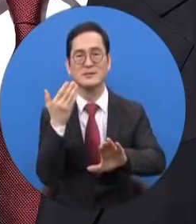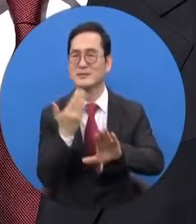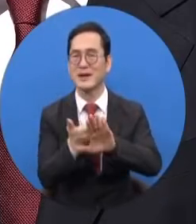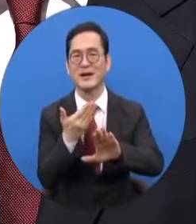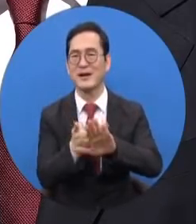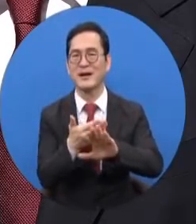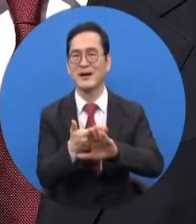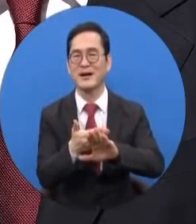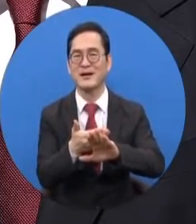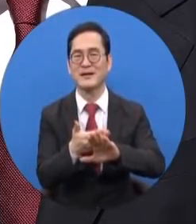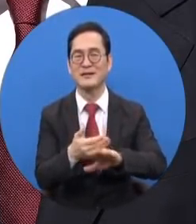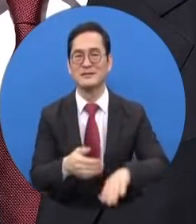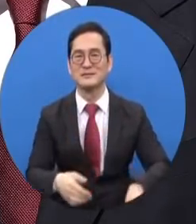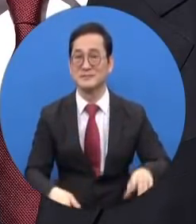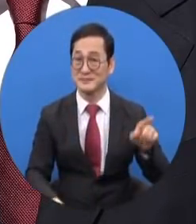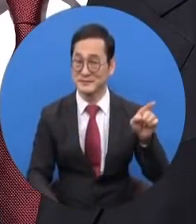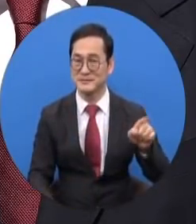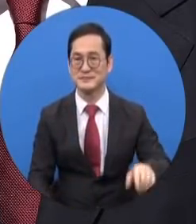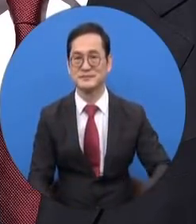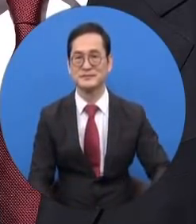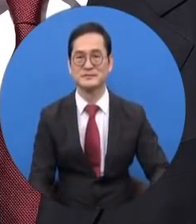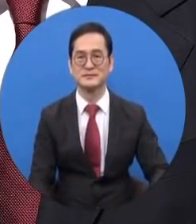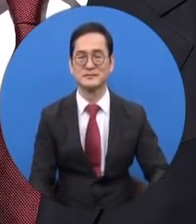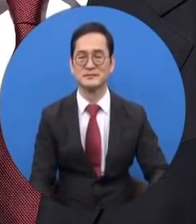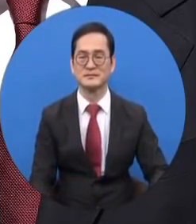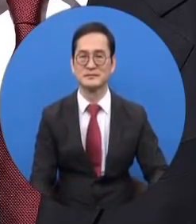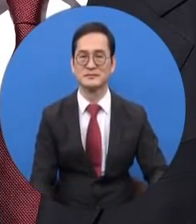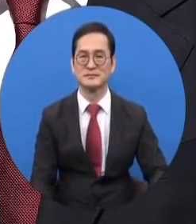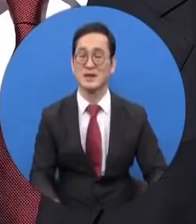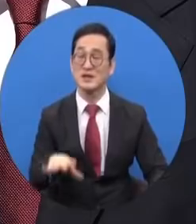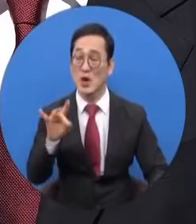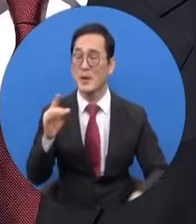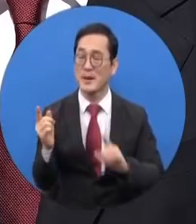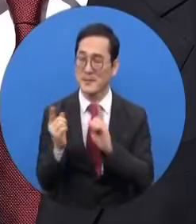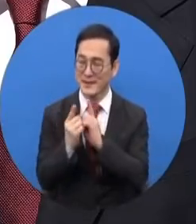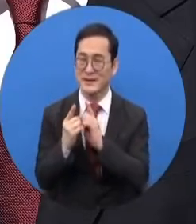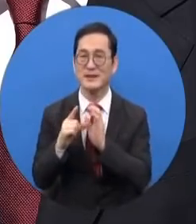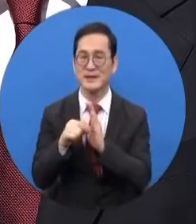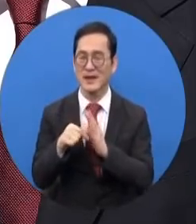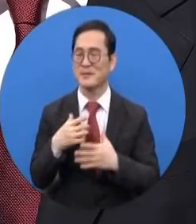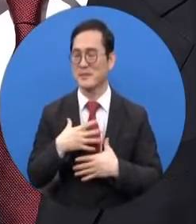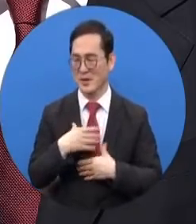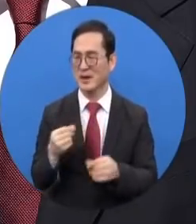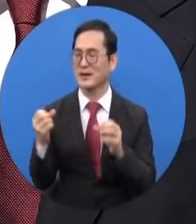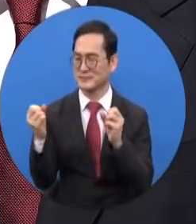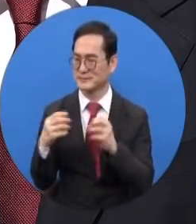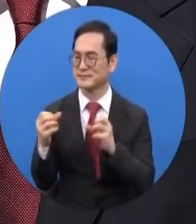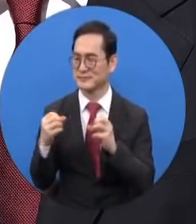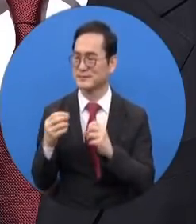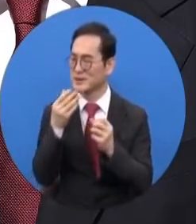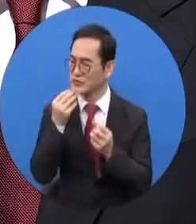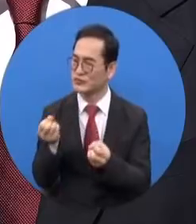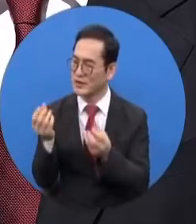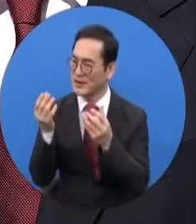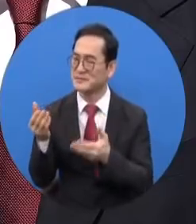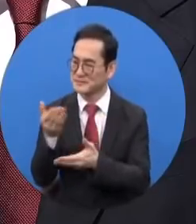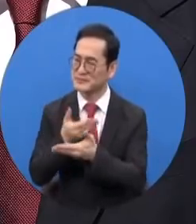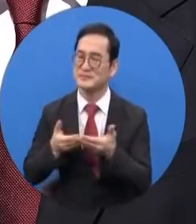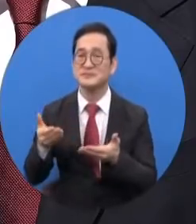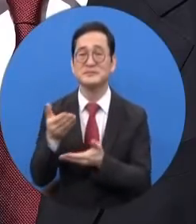여러 보도에 따르면 청와대 관계자, 첫 만남은 축하와 덕담의 자리, 회동,